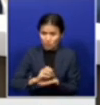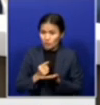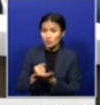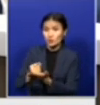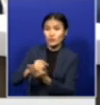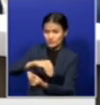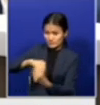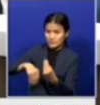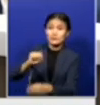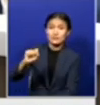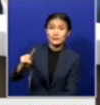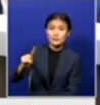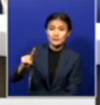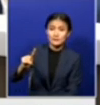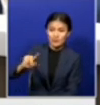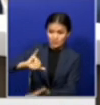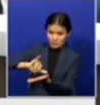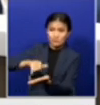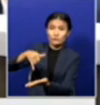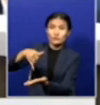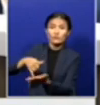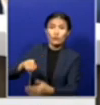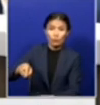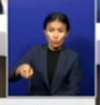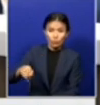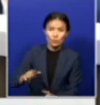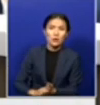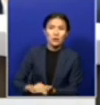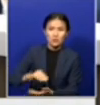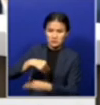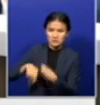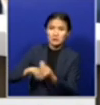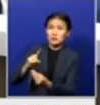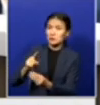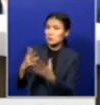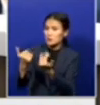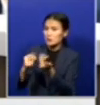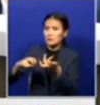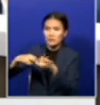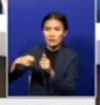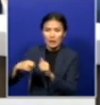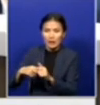ที่ได้รับผลกระทบจากการระบาดติดเชื้อไวรัสโคโรนา